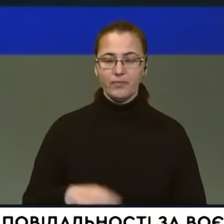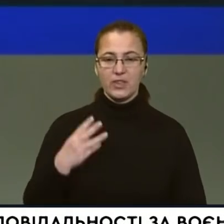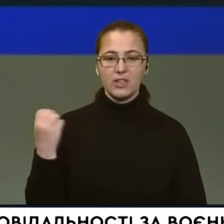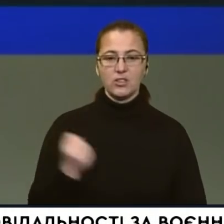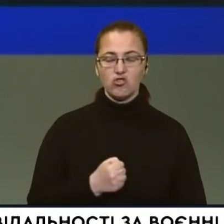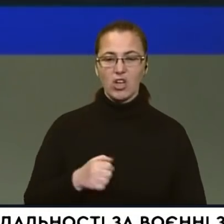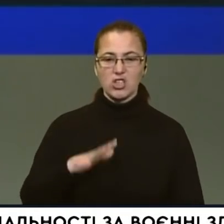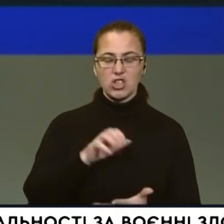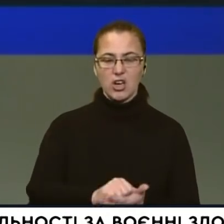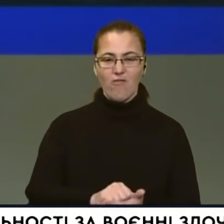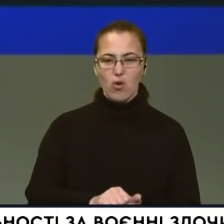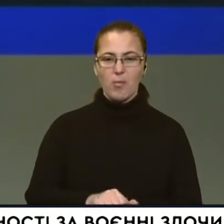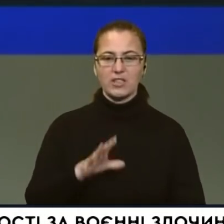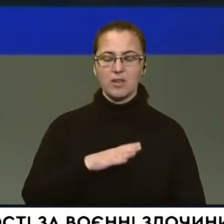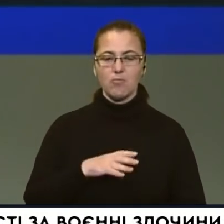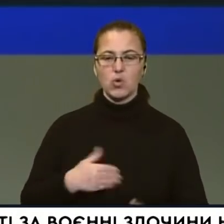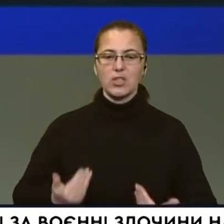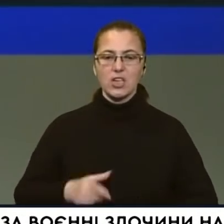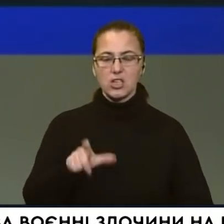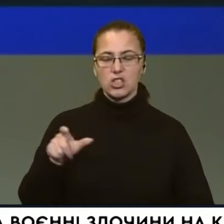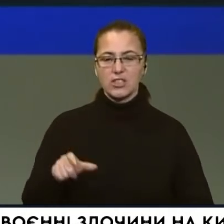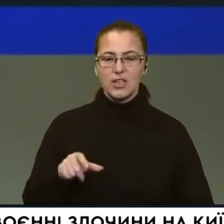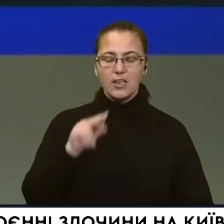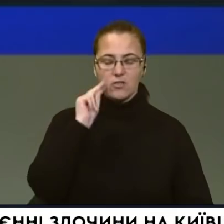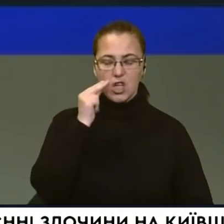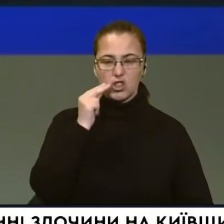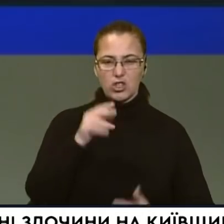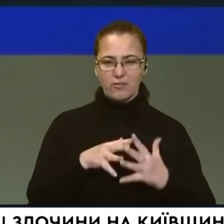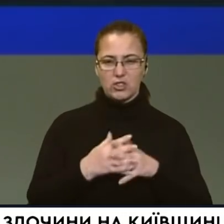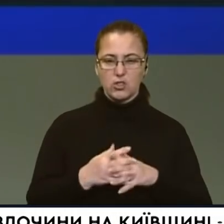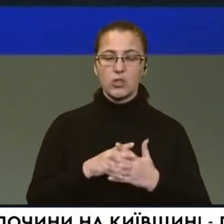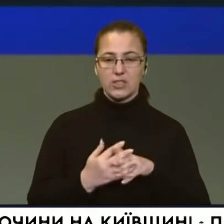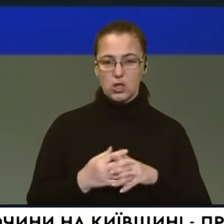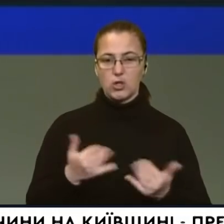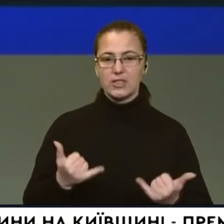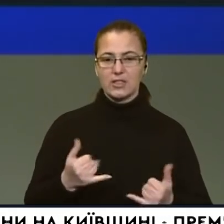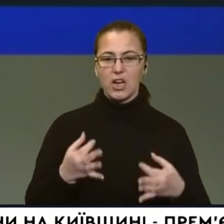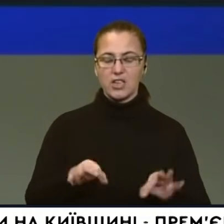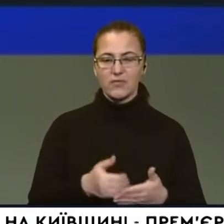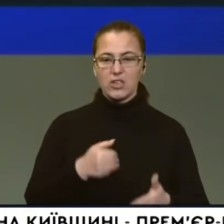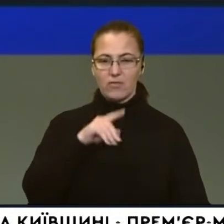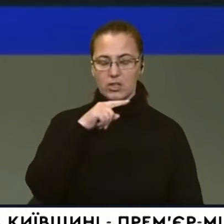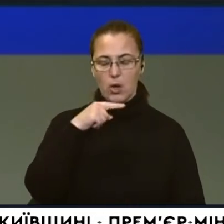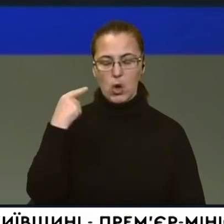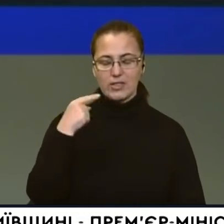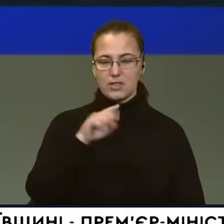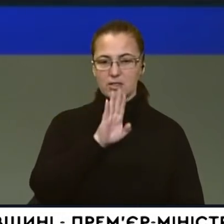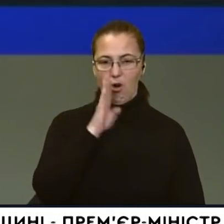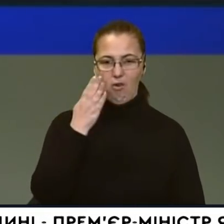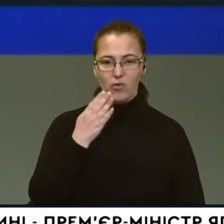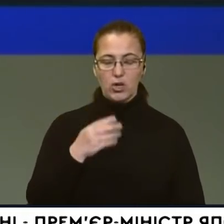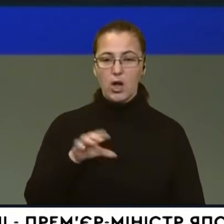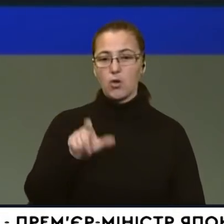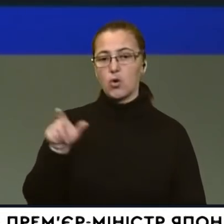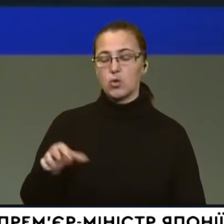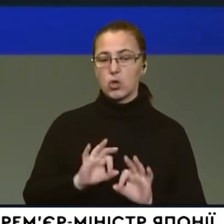Три тижні в окупації були жителі села Лукашівка на Чернігівщині. Наразі воно звільнене від російських загарбників. Люди розповідають, що